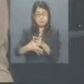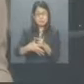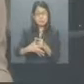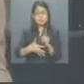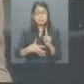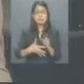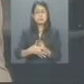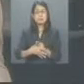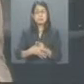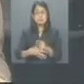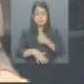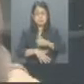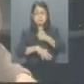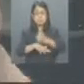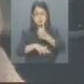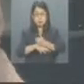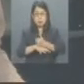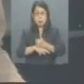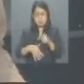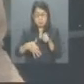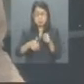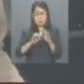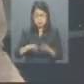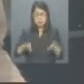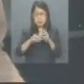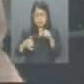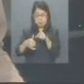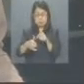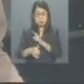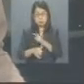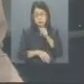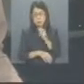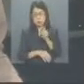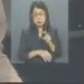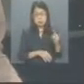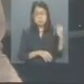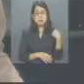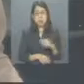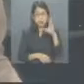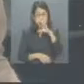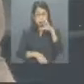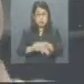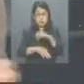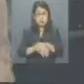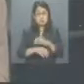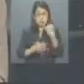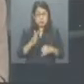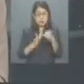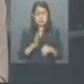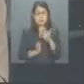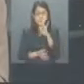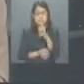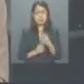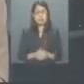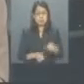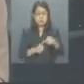าเป็นแกนนำที่ถือว่าเป็นระดับสั่งการนะคะแล้วก็มีหมายจับถึง7หมายจับในพื้นที่ส่วนการรักษาความปลอดภัยในพื้นที่นะ